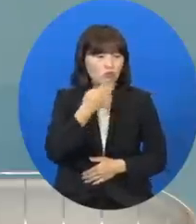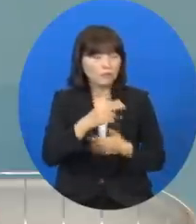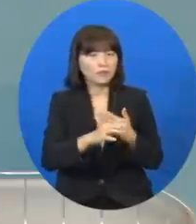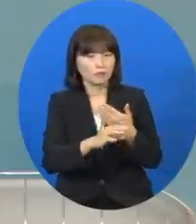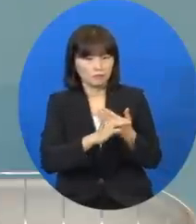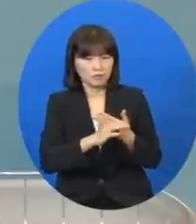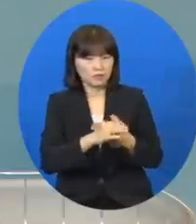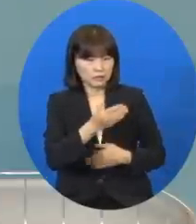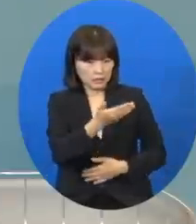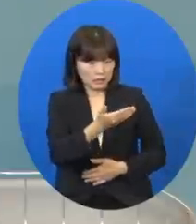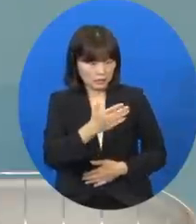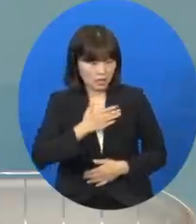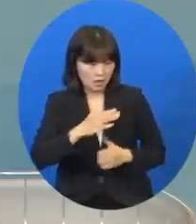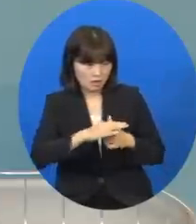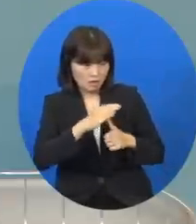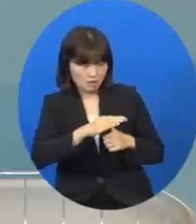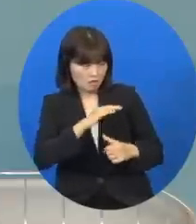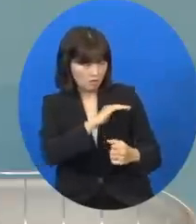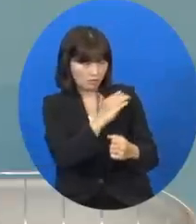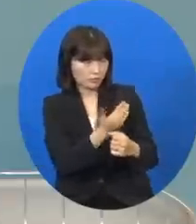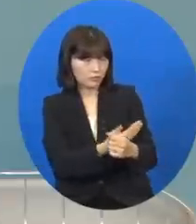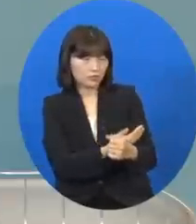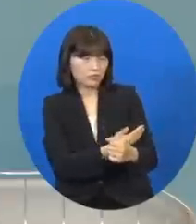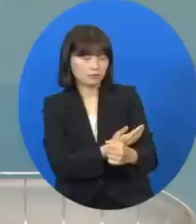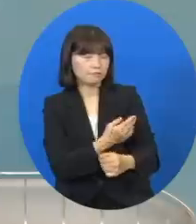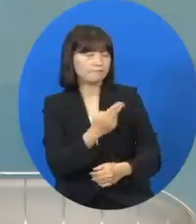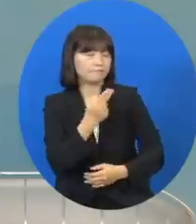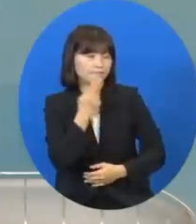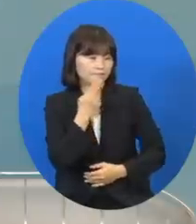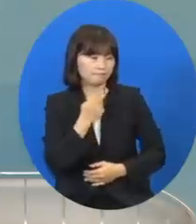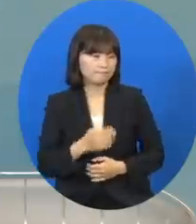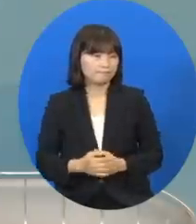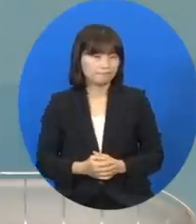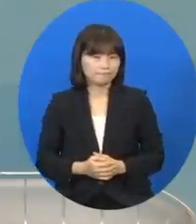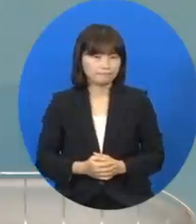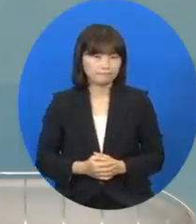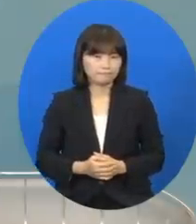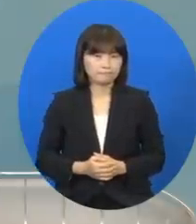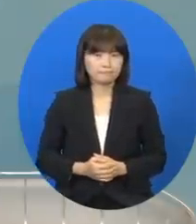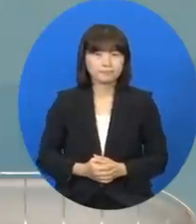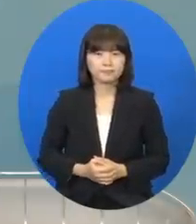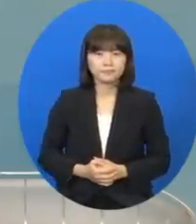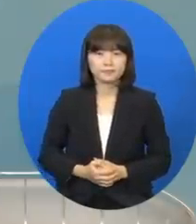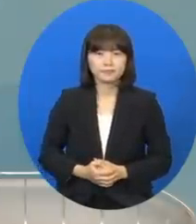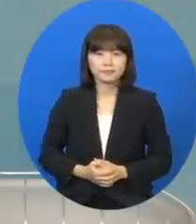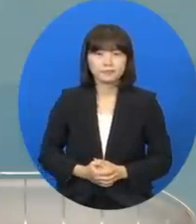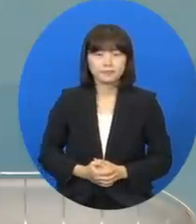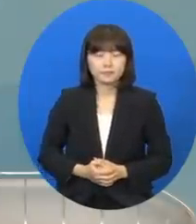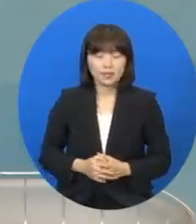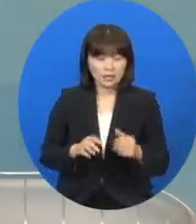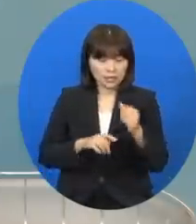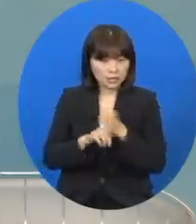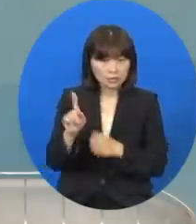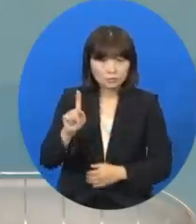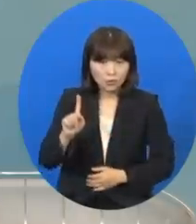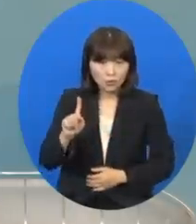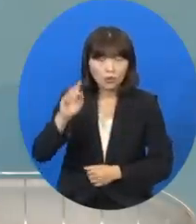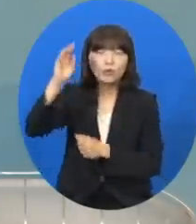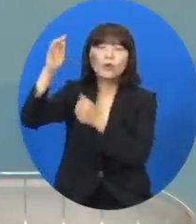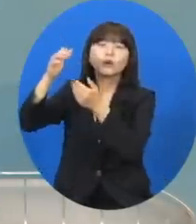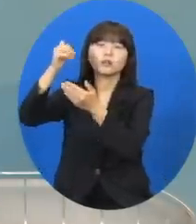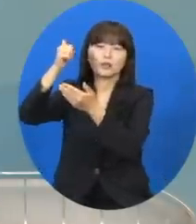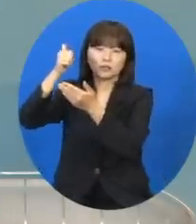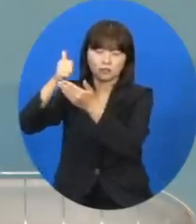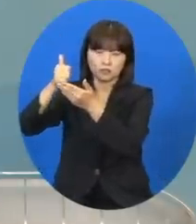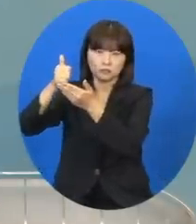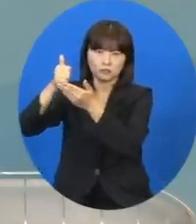않으셨더라면 당신에게는 나를 어찌할 아무런 권한도 없을 것이요. 무슨 말입니까? 하나님이